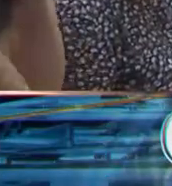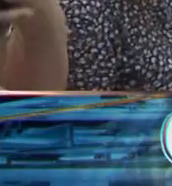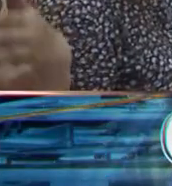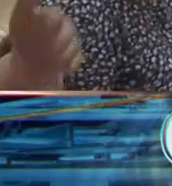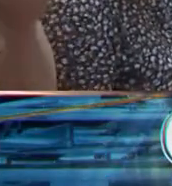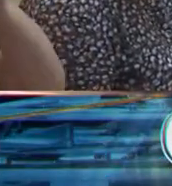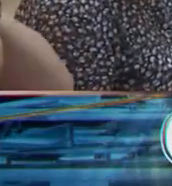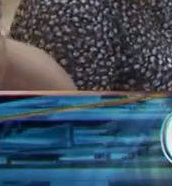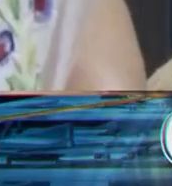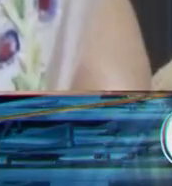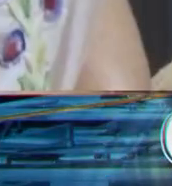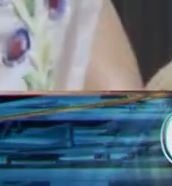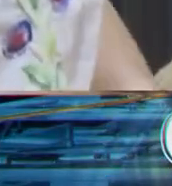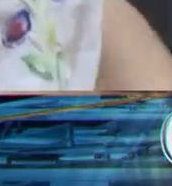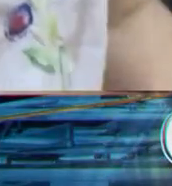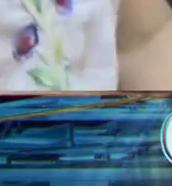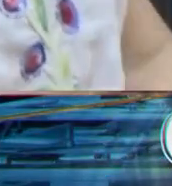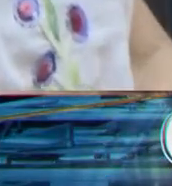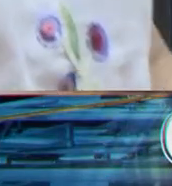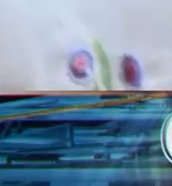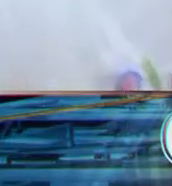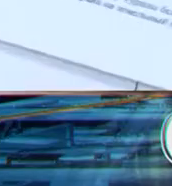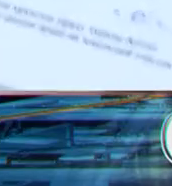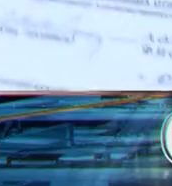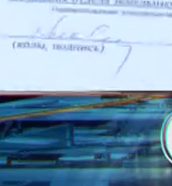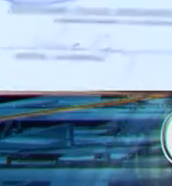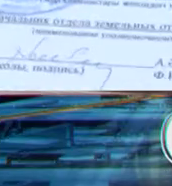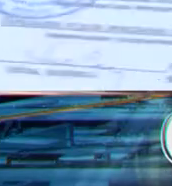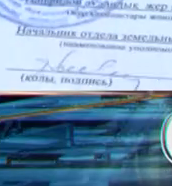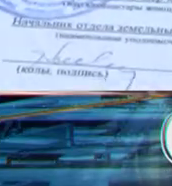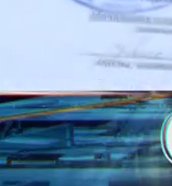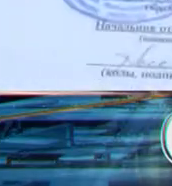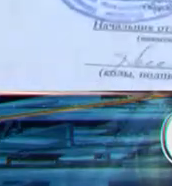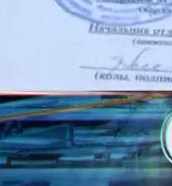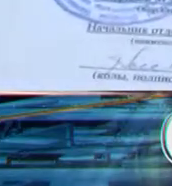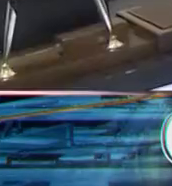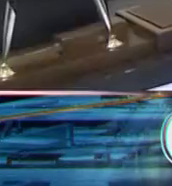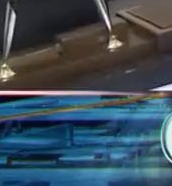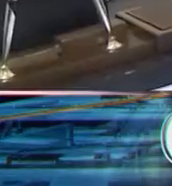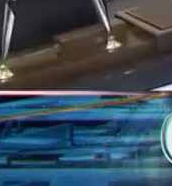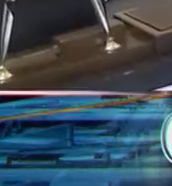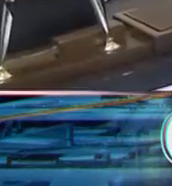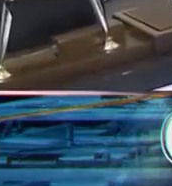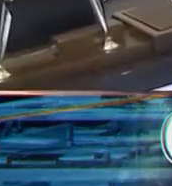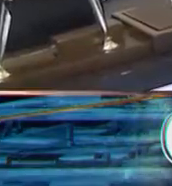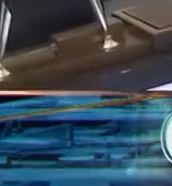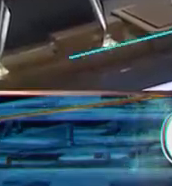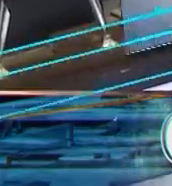Бизнес для всех. 25 многодетных и малообеспеченных семей из Панфиловского района получили возможность открыть свое